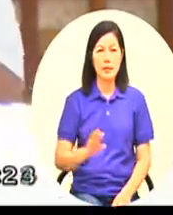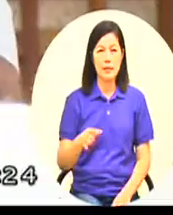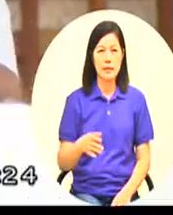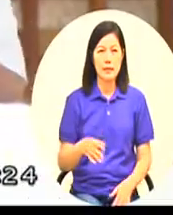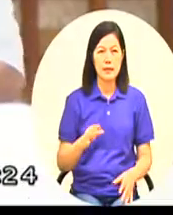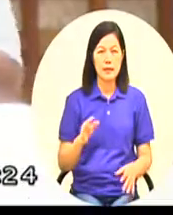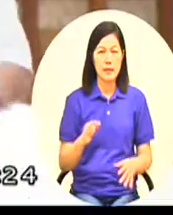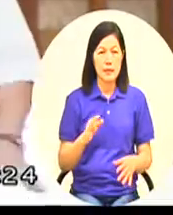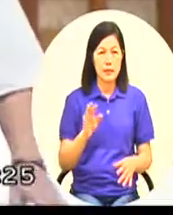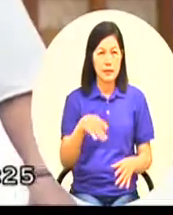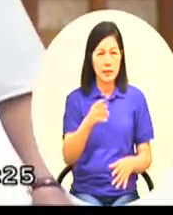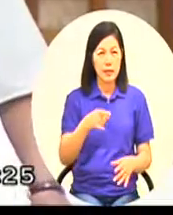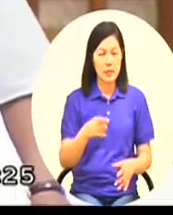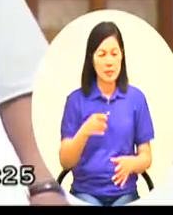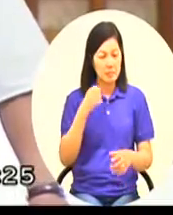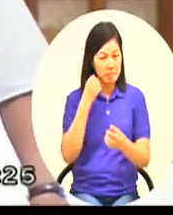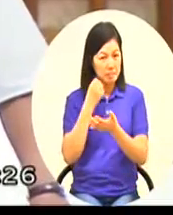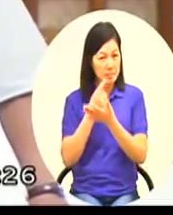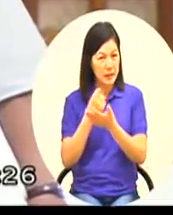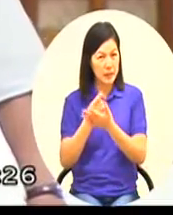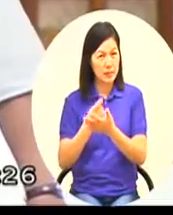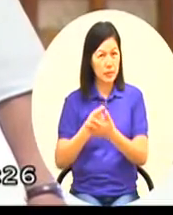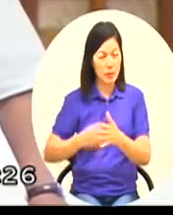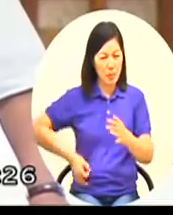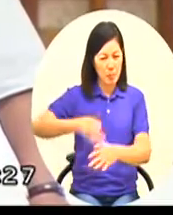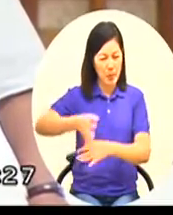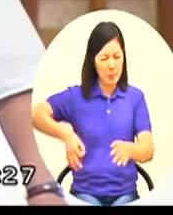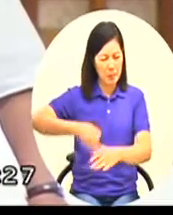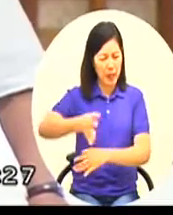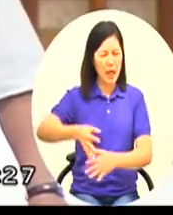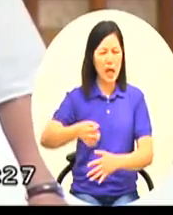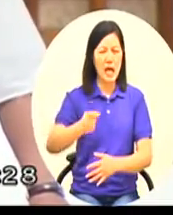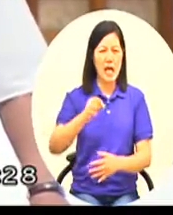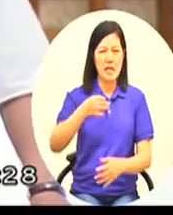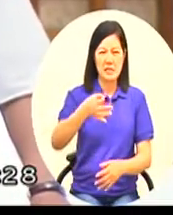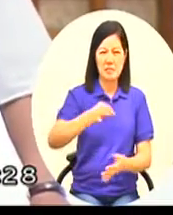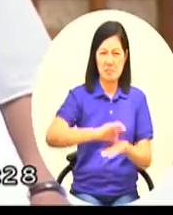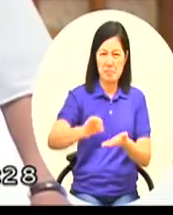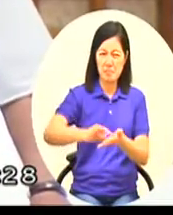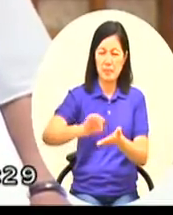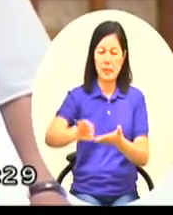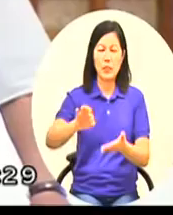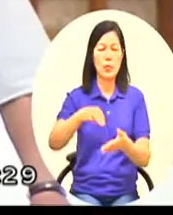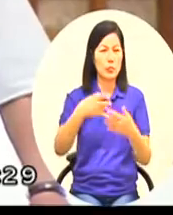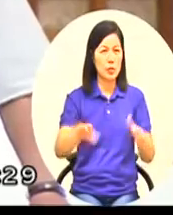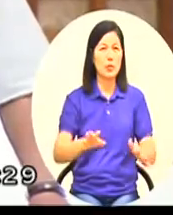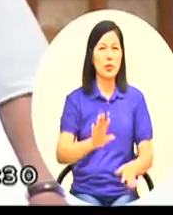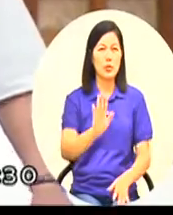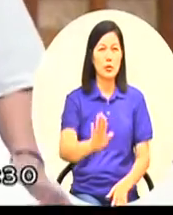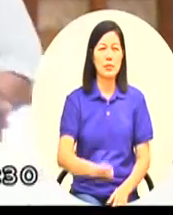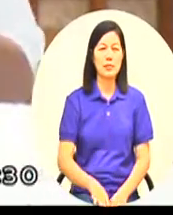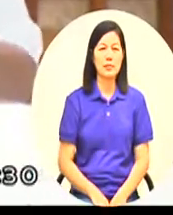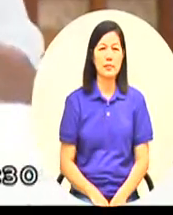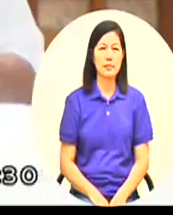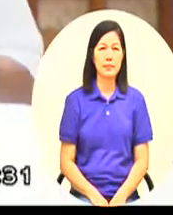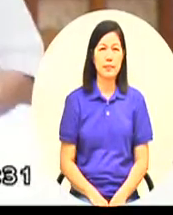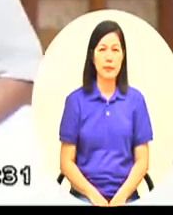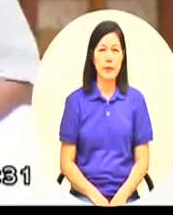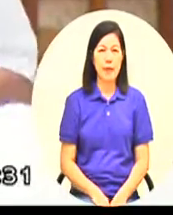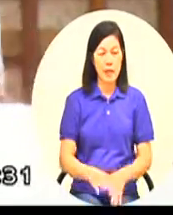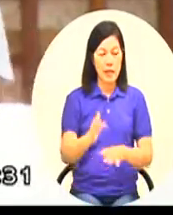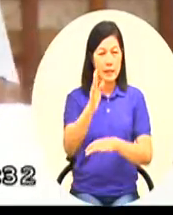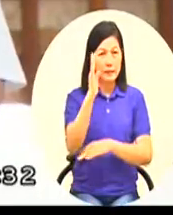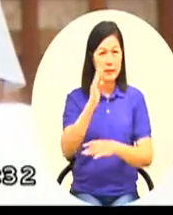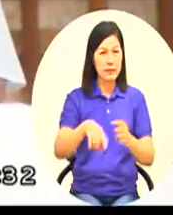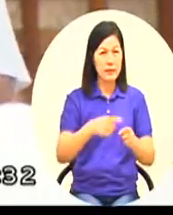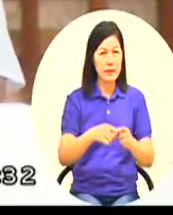喘息，他们每一个月都要支出庞大的金额。在这个庞大的金额这个当下里面，我们政府应该